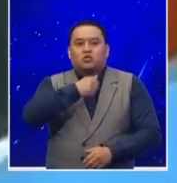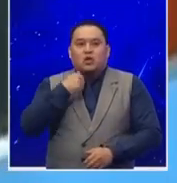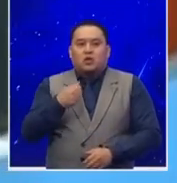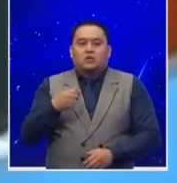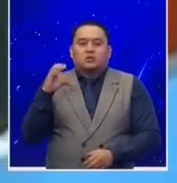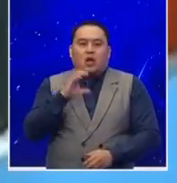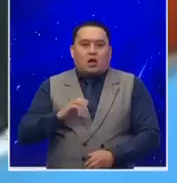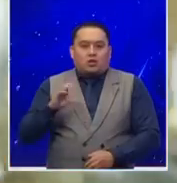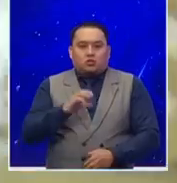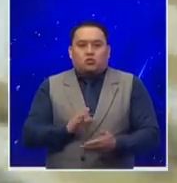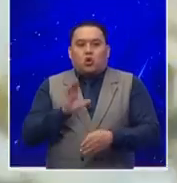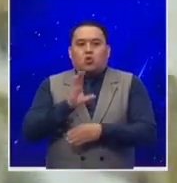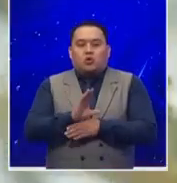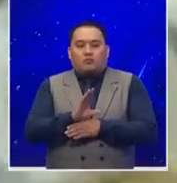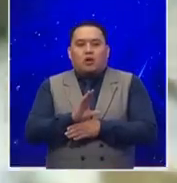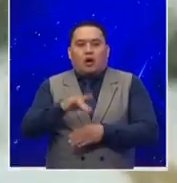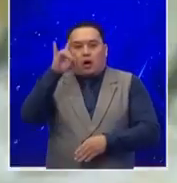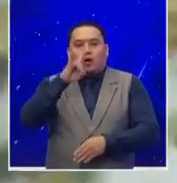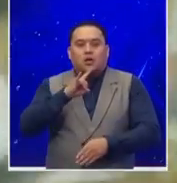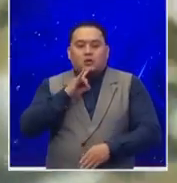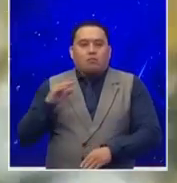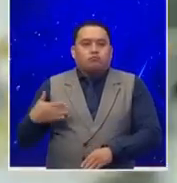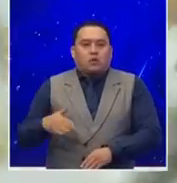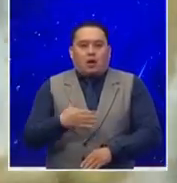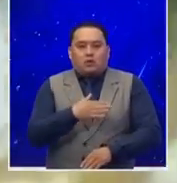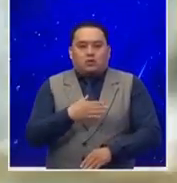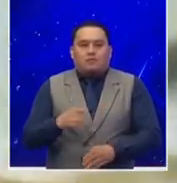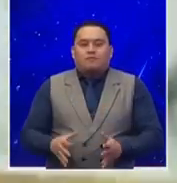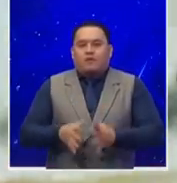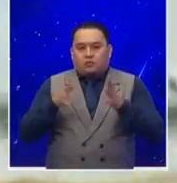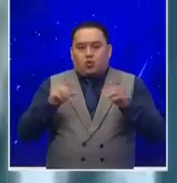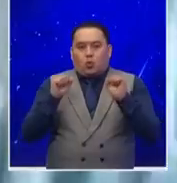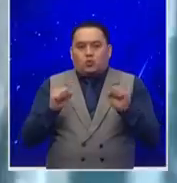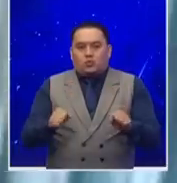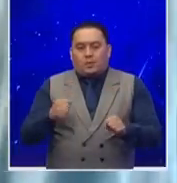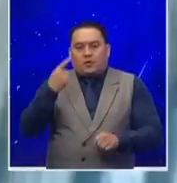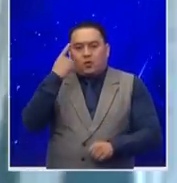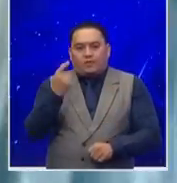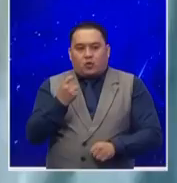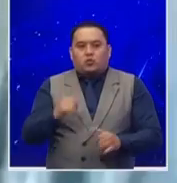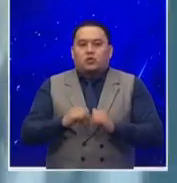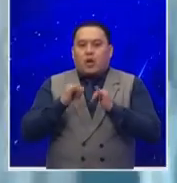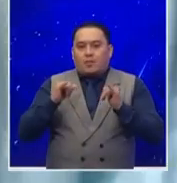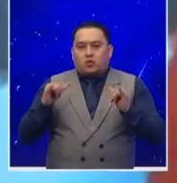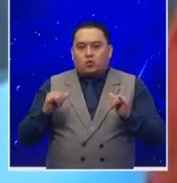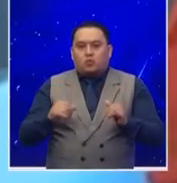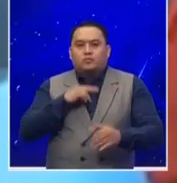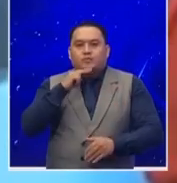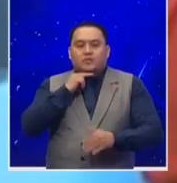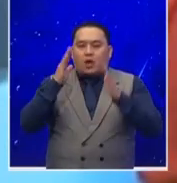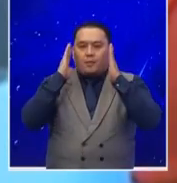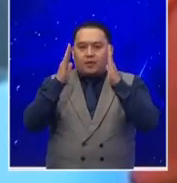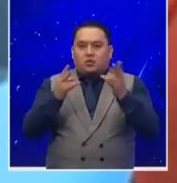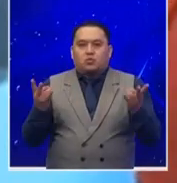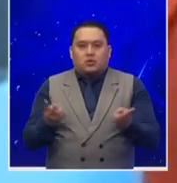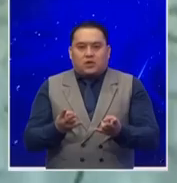42 айындағы жолдауында Қазақстанның балық шаруашылығындағы әлеуеті зор екенін ескере отырып, оны дамытуға аса мән беру